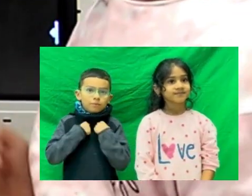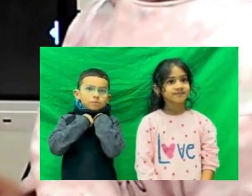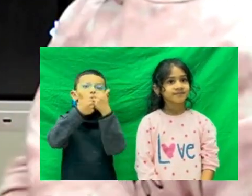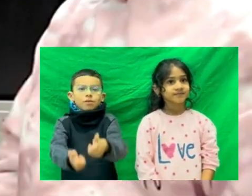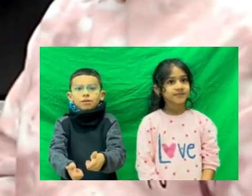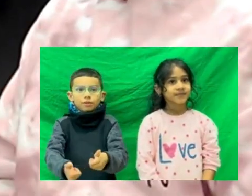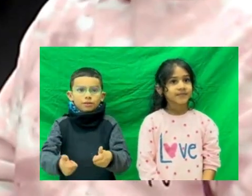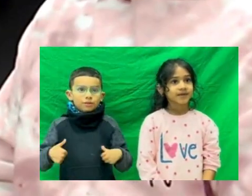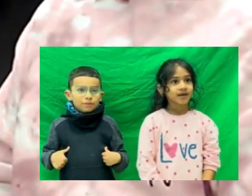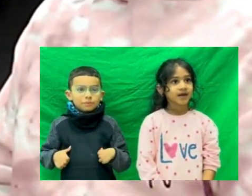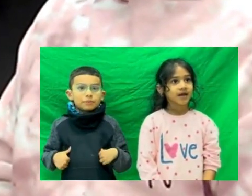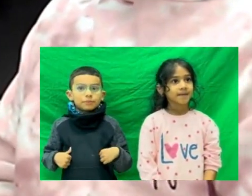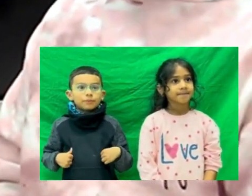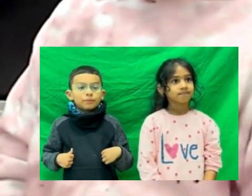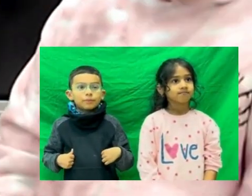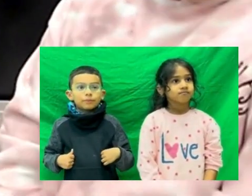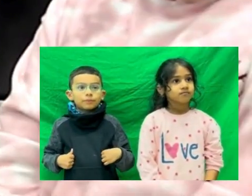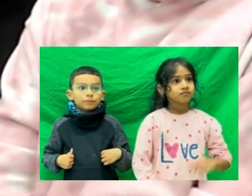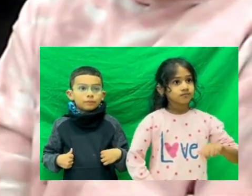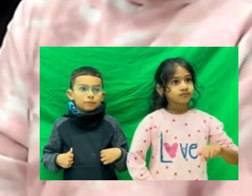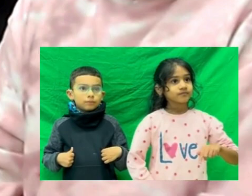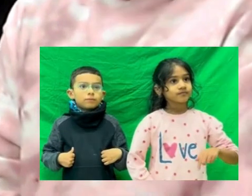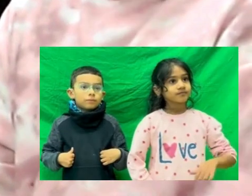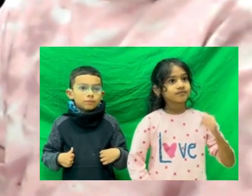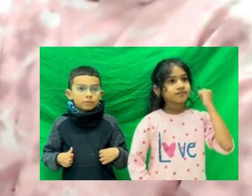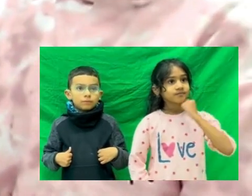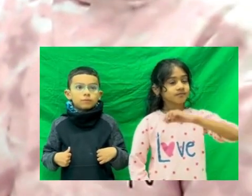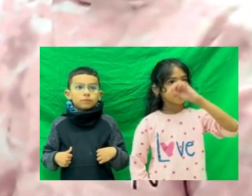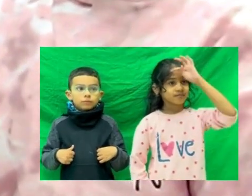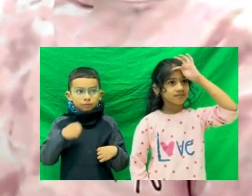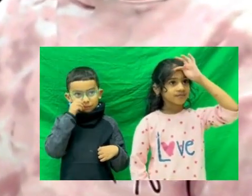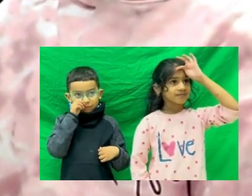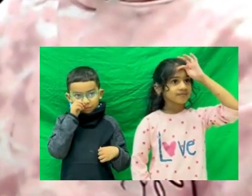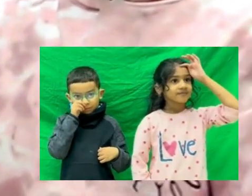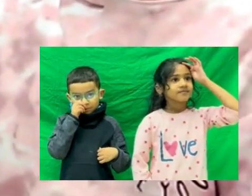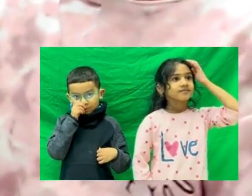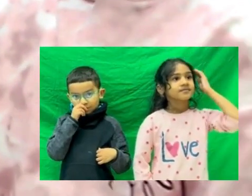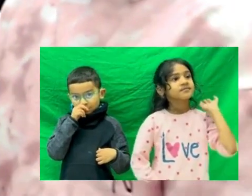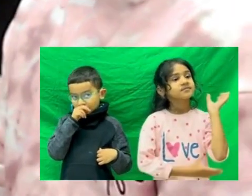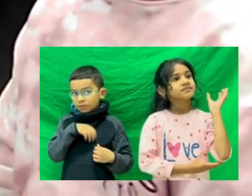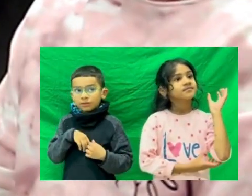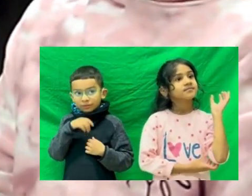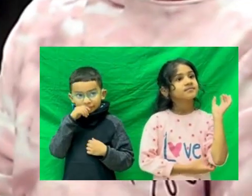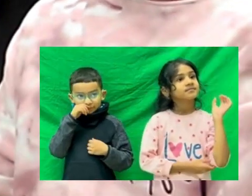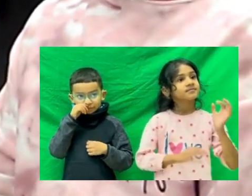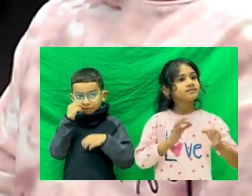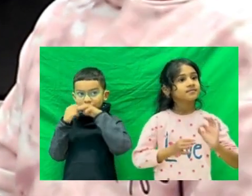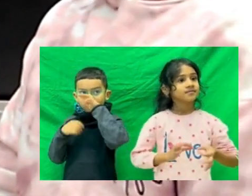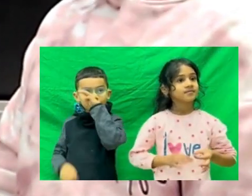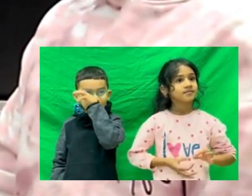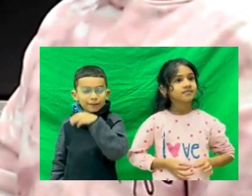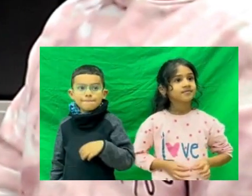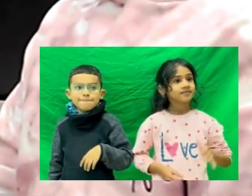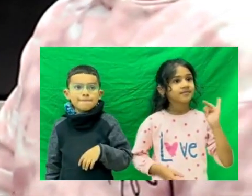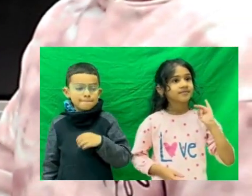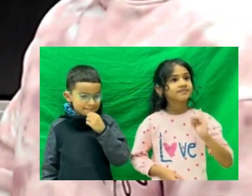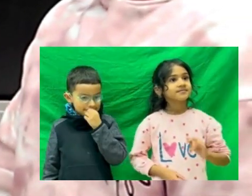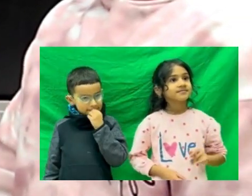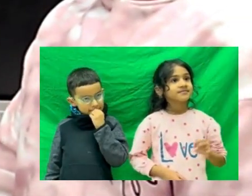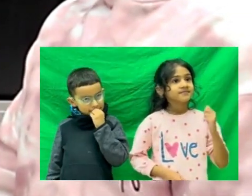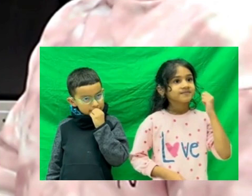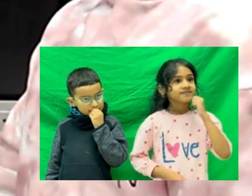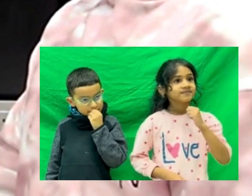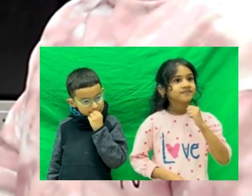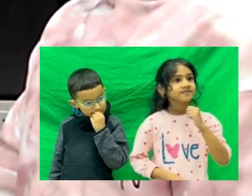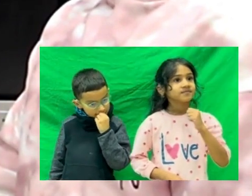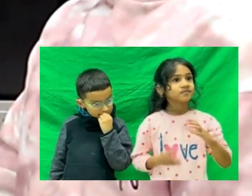honetan udazkeneko eguraldia izango dugu orokorrean. Larunbatean, hodeita arteak izango